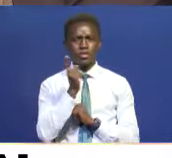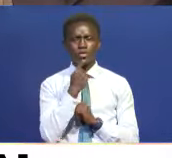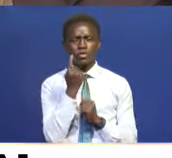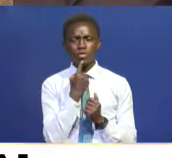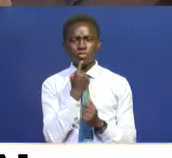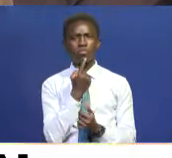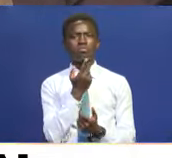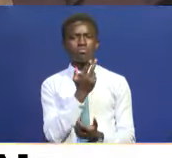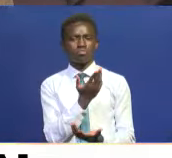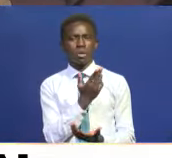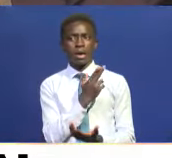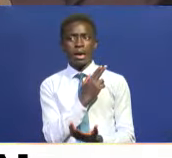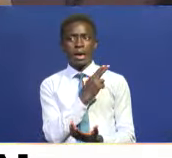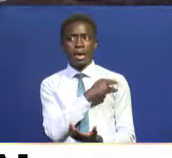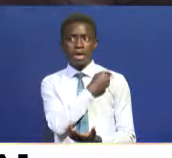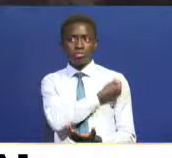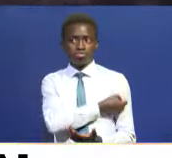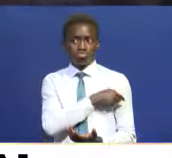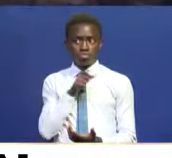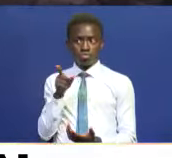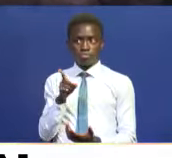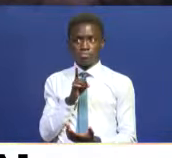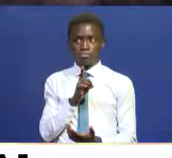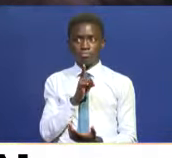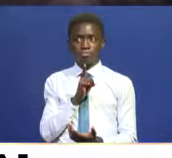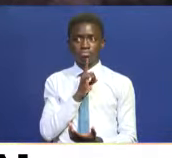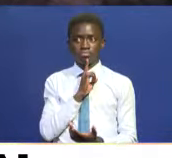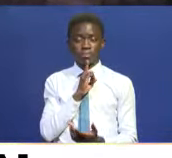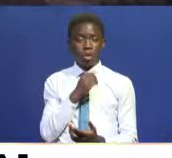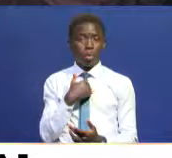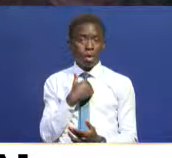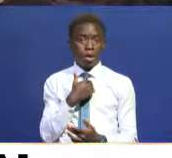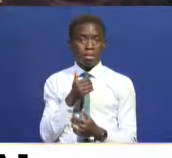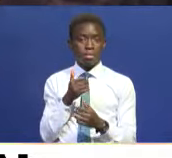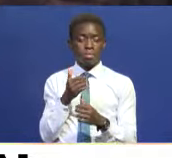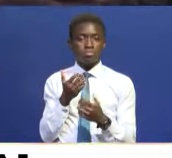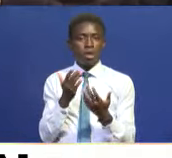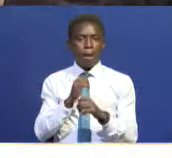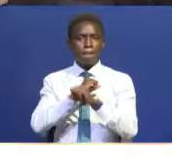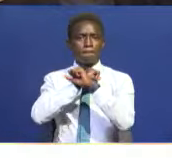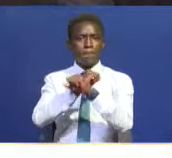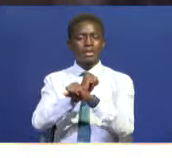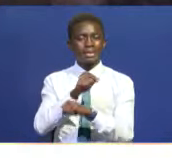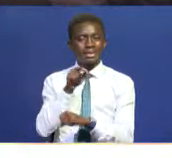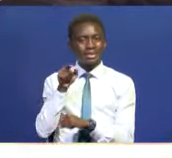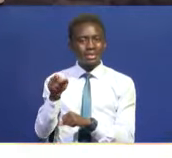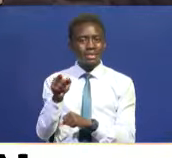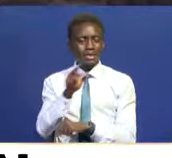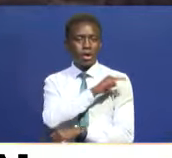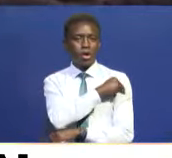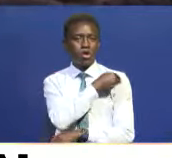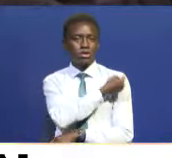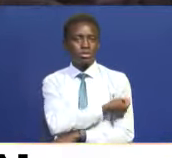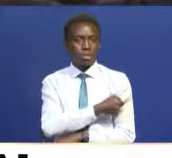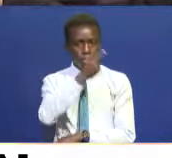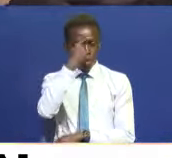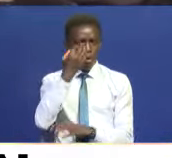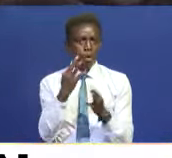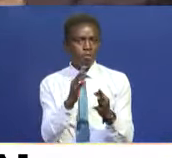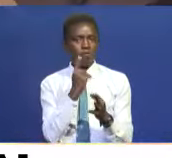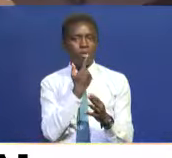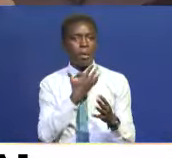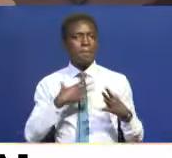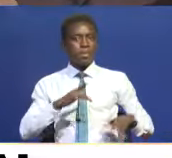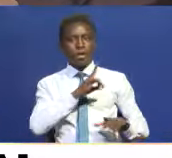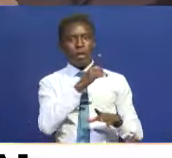akisema unalenga kulinda hospitali hiyo kumradhi kutokana na wanyakuzi wa ardhi. Akiongea alipofika mbele ya kamati ya bunge la